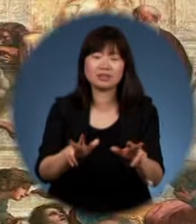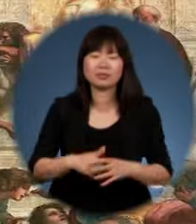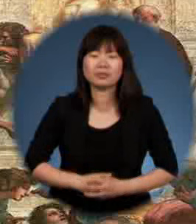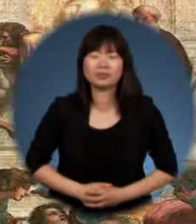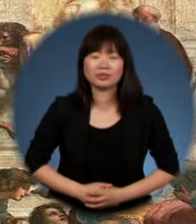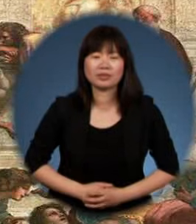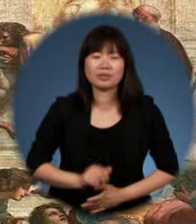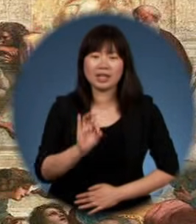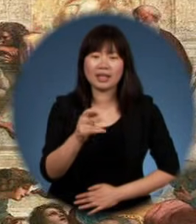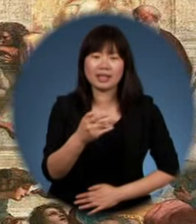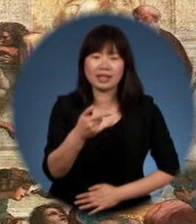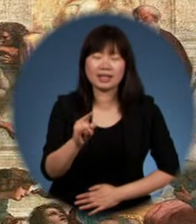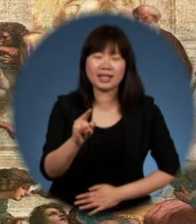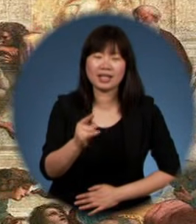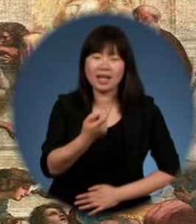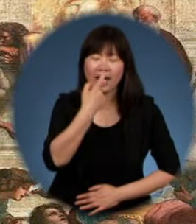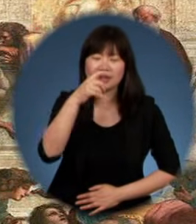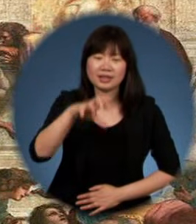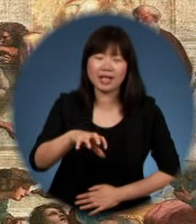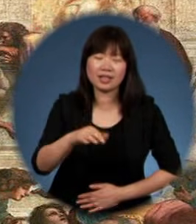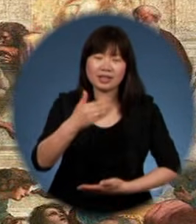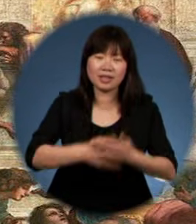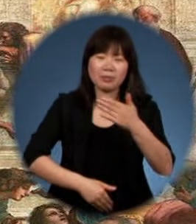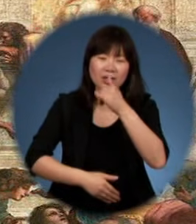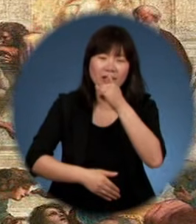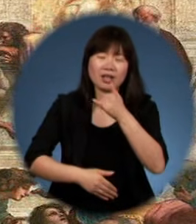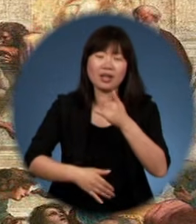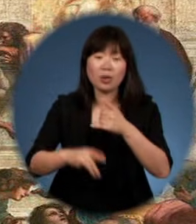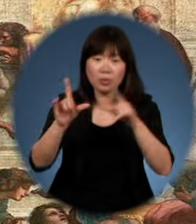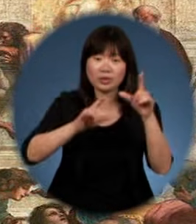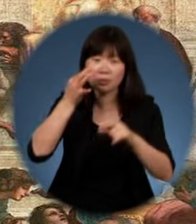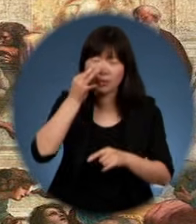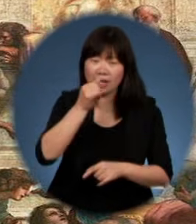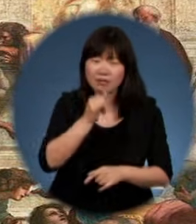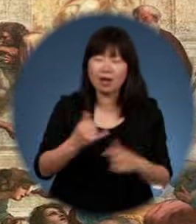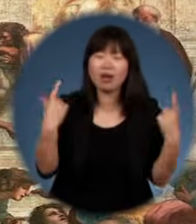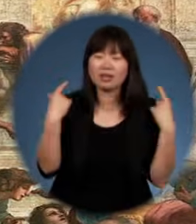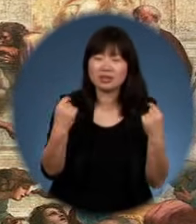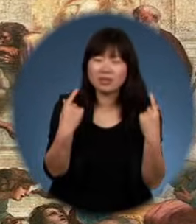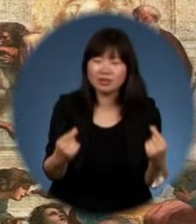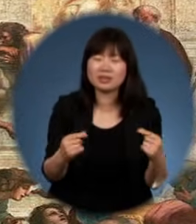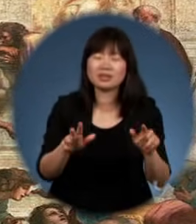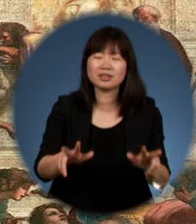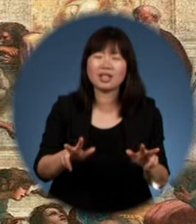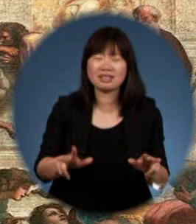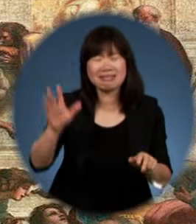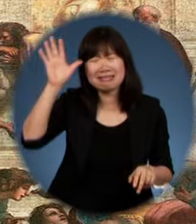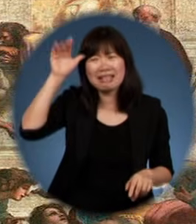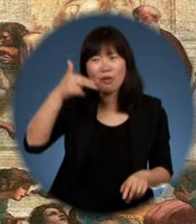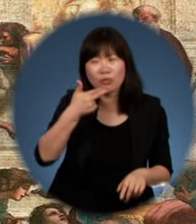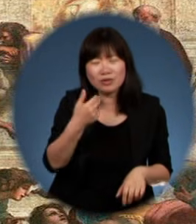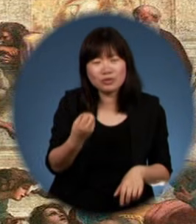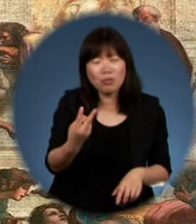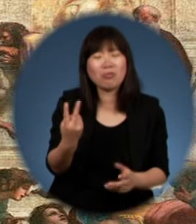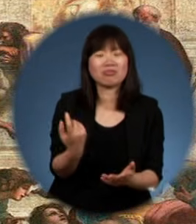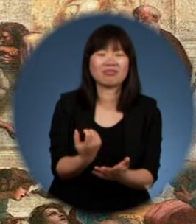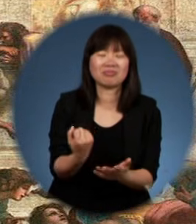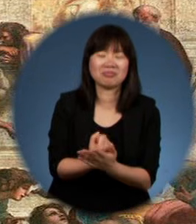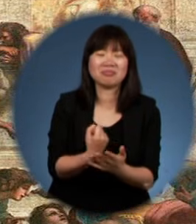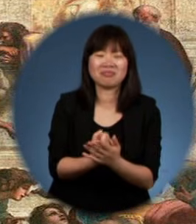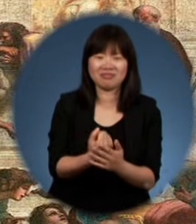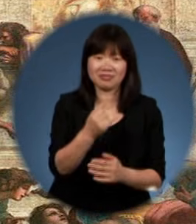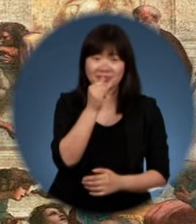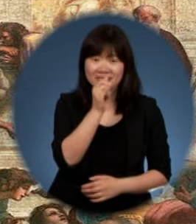아테네 학당 해도 남았습니다 어디 보지요 보이죠 이사람 모슬포 올 수 있겠읍니까 여전히 이렇게 가 없어서 전까 싶습니다만 1